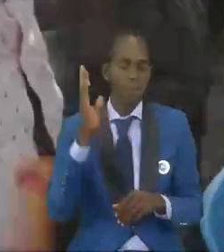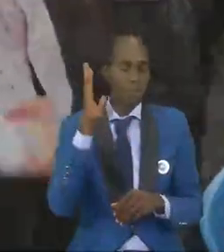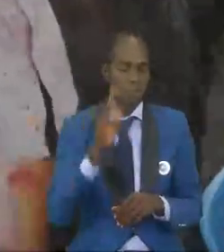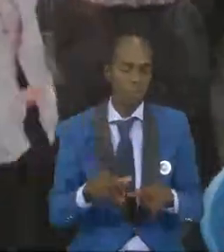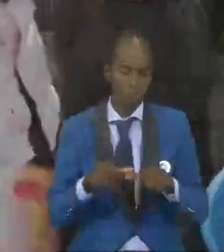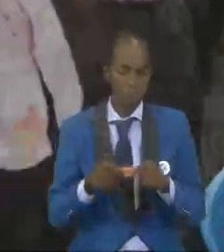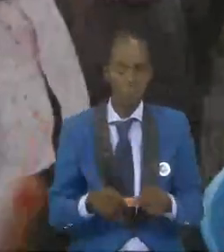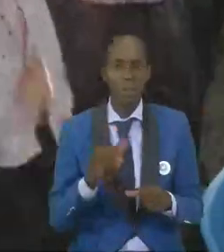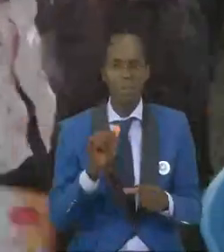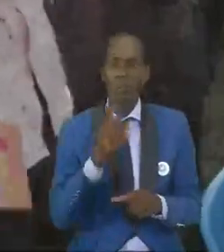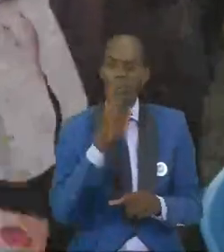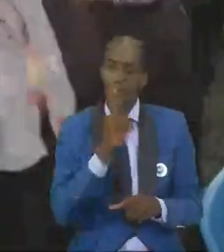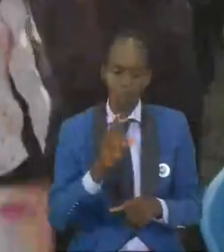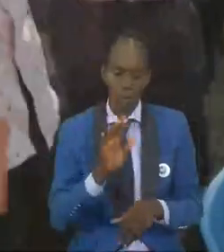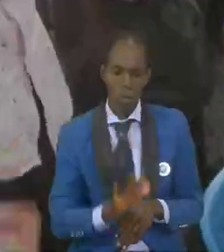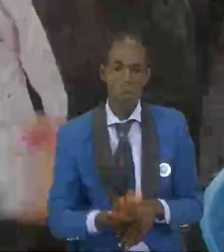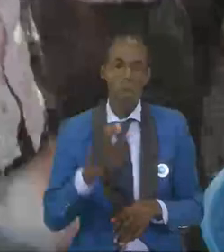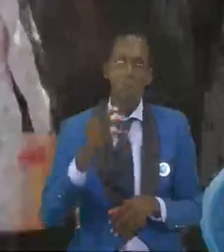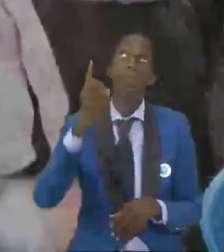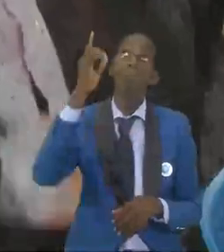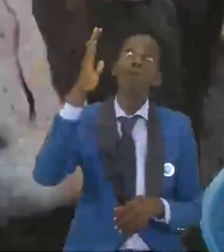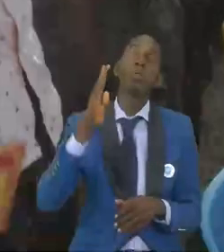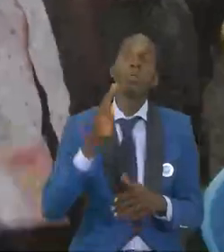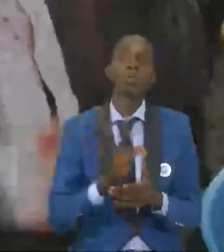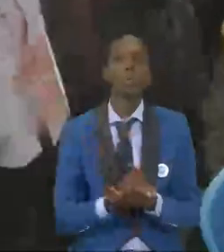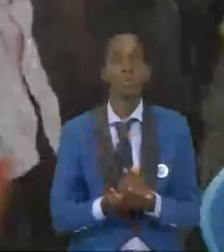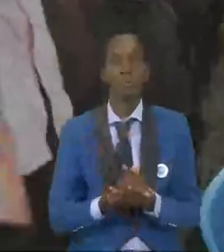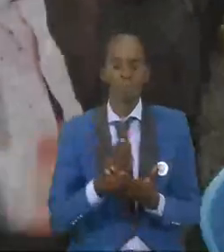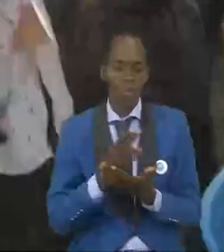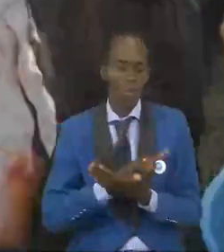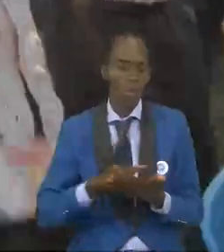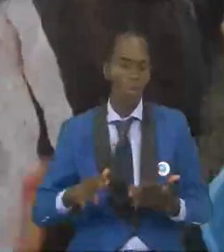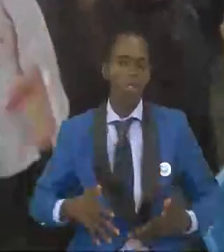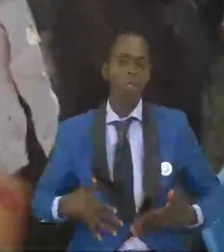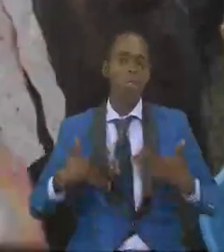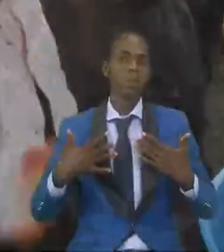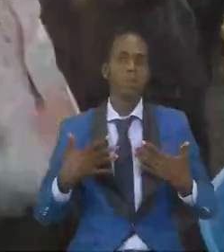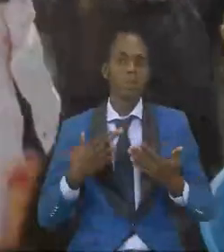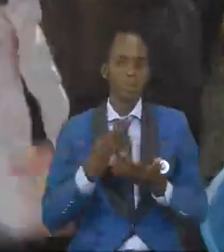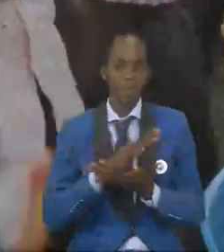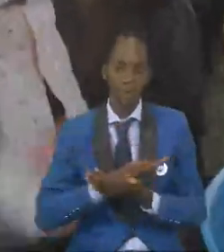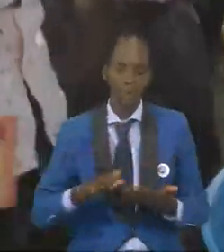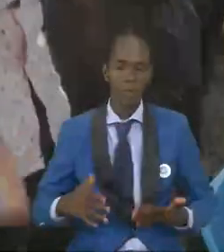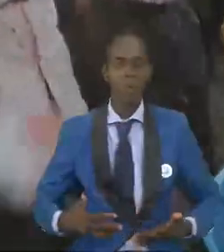source de salut pour que je sois vraiment fan de Dieu